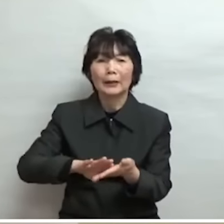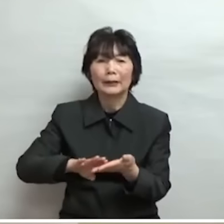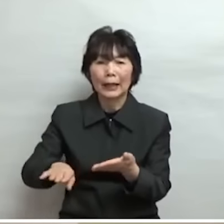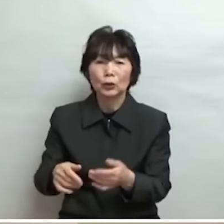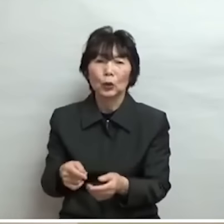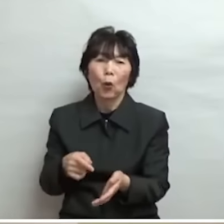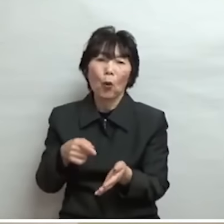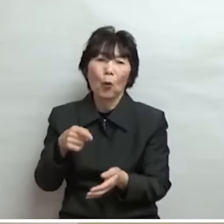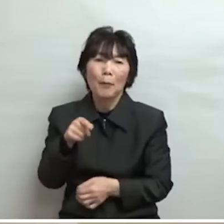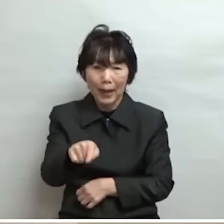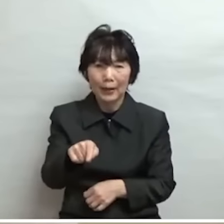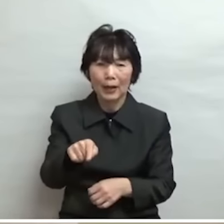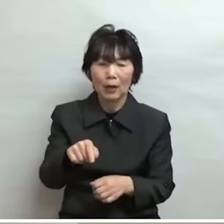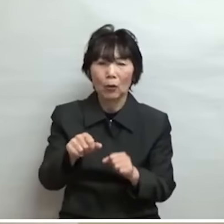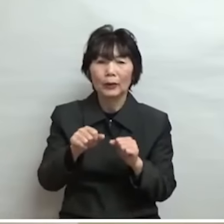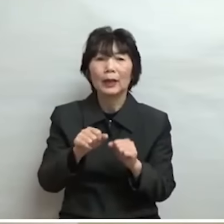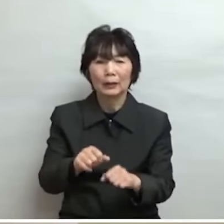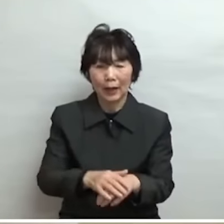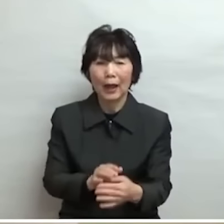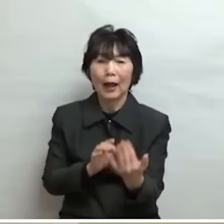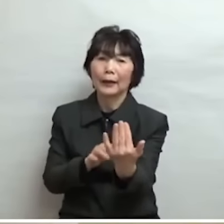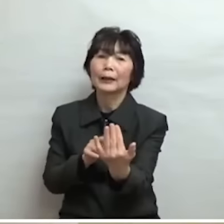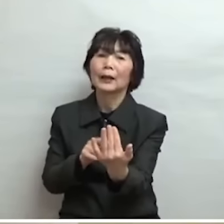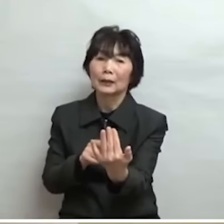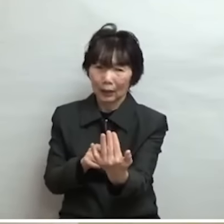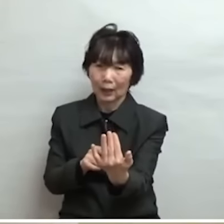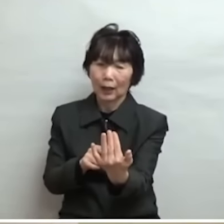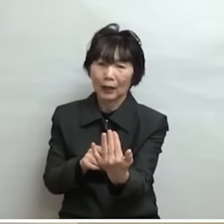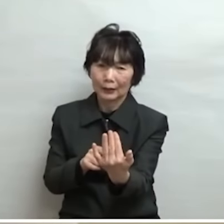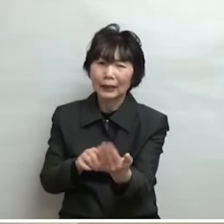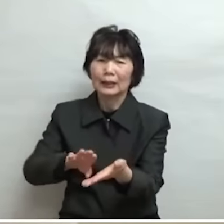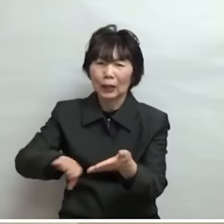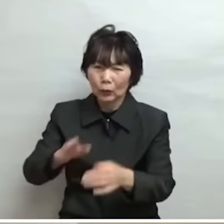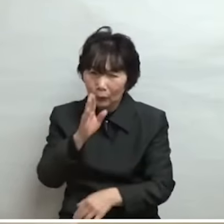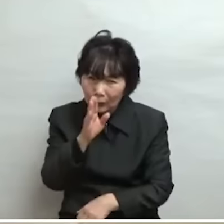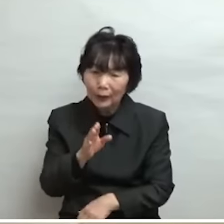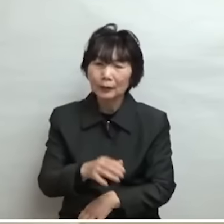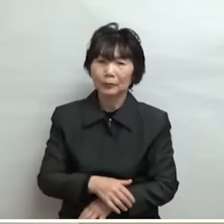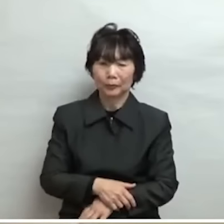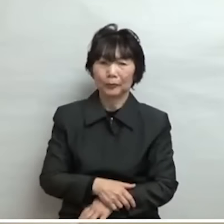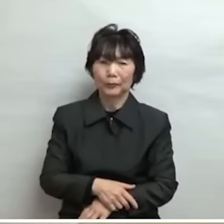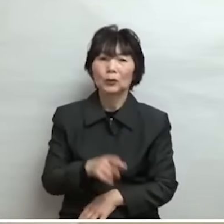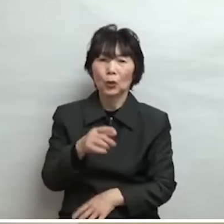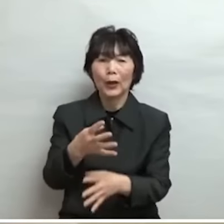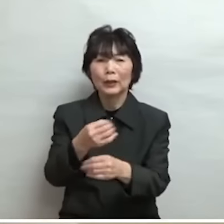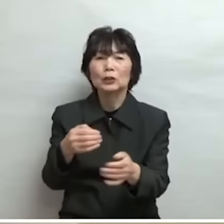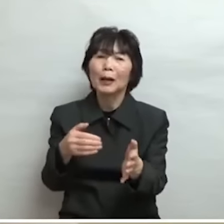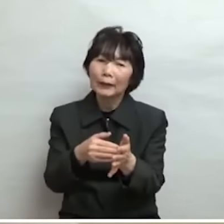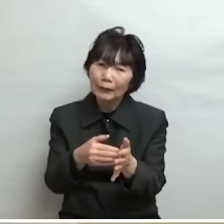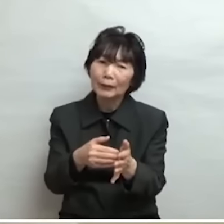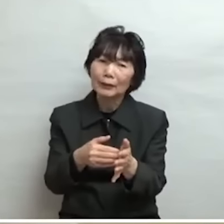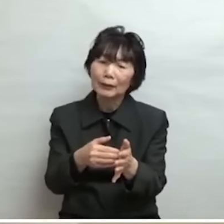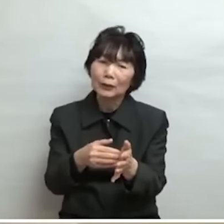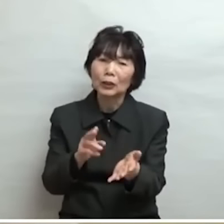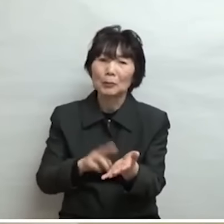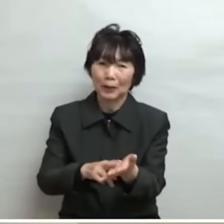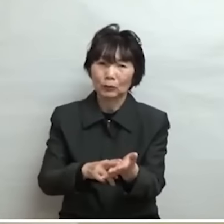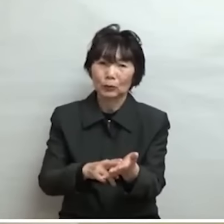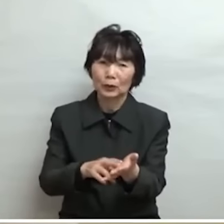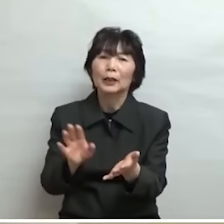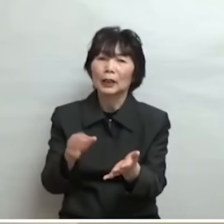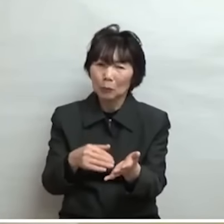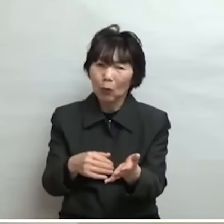すことによって相手方にその撤去を促すと。でそれについても期限を設けてやらせていただいて、それでもなかなか動